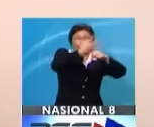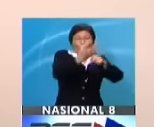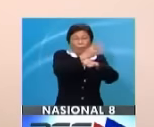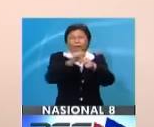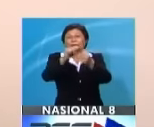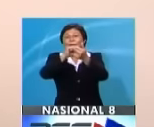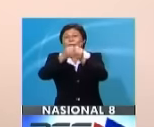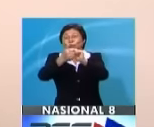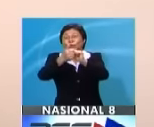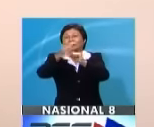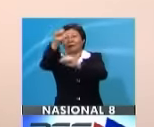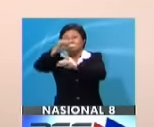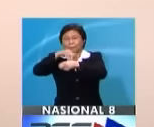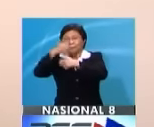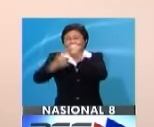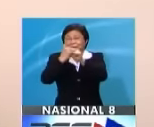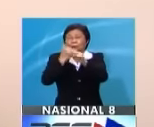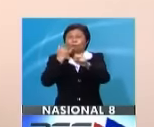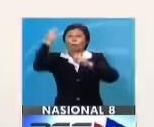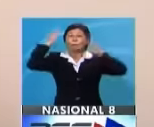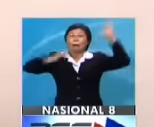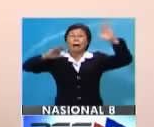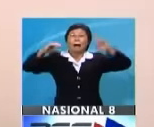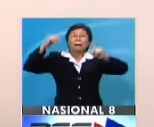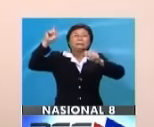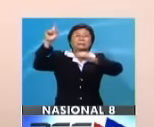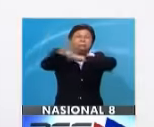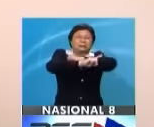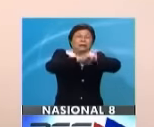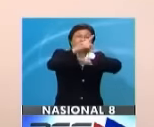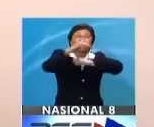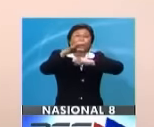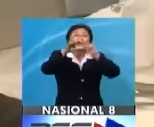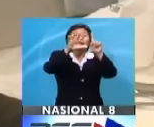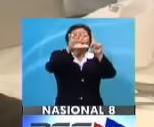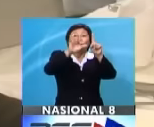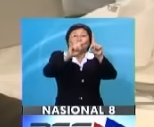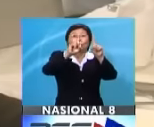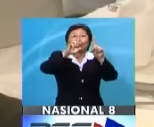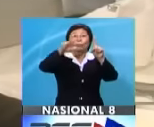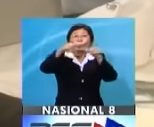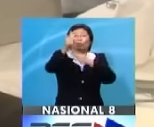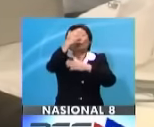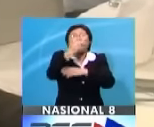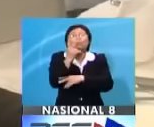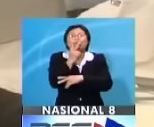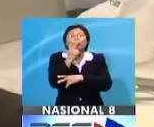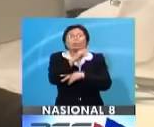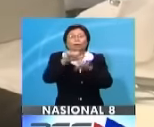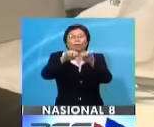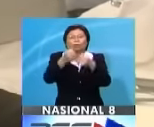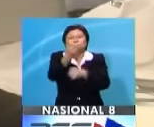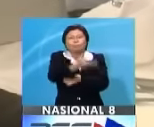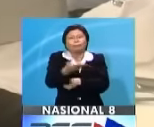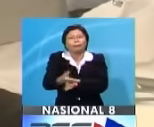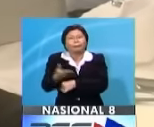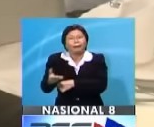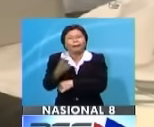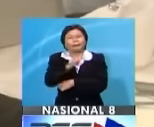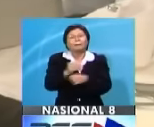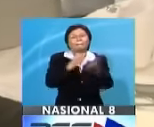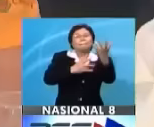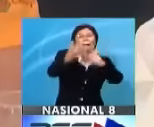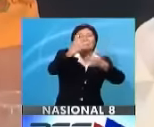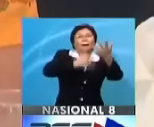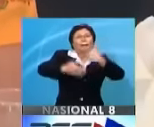Sukan Asia pada tahun lalu, Malaysia didenda sejumlah hampir RM150,000 kerana merokok dan merosakkan harta benda termasuk